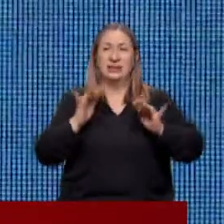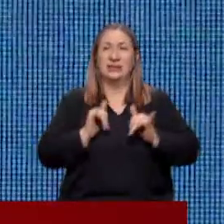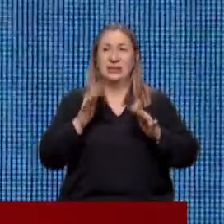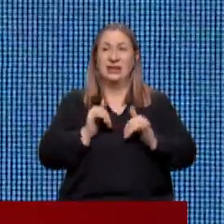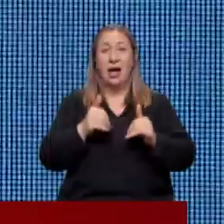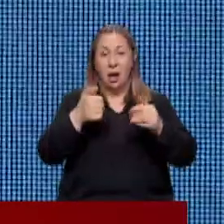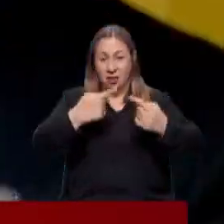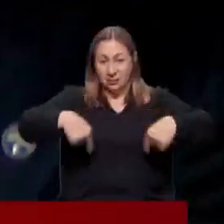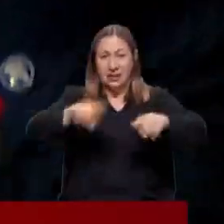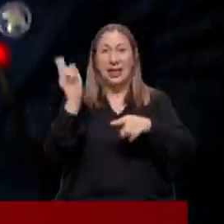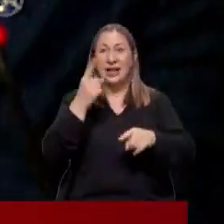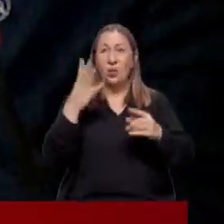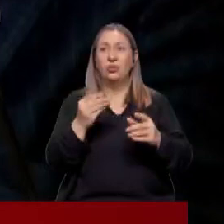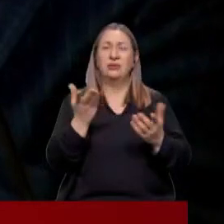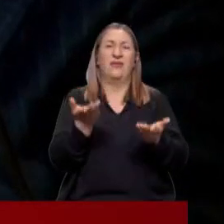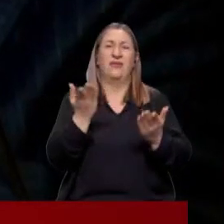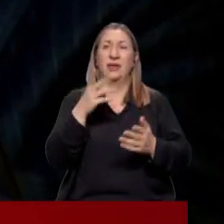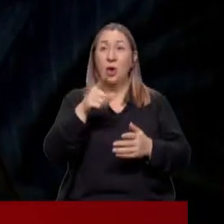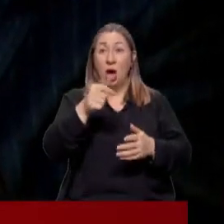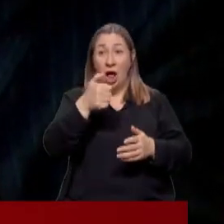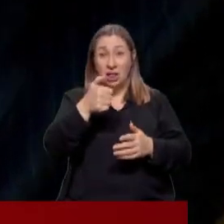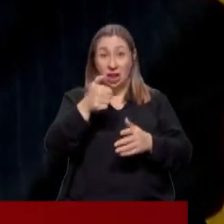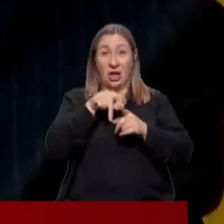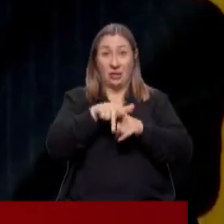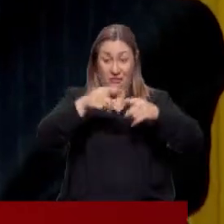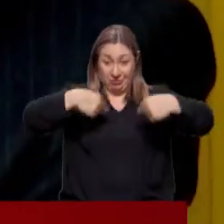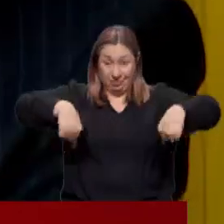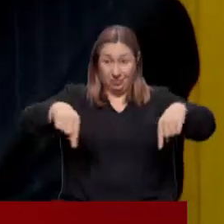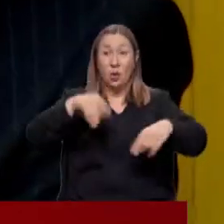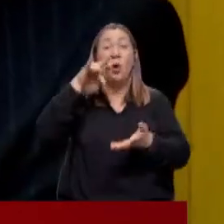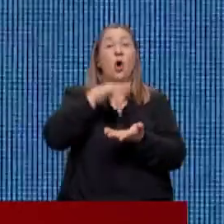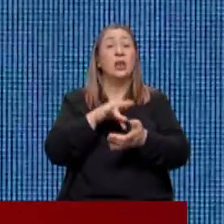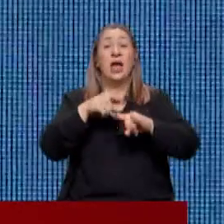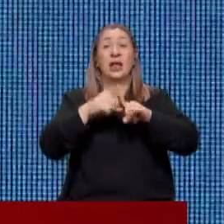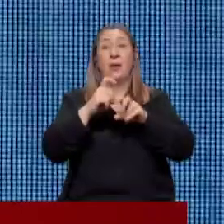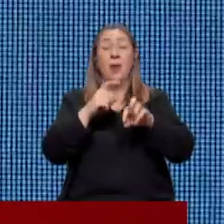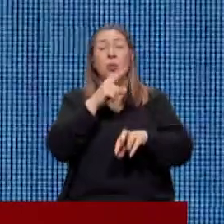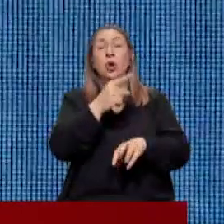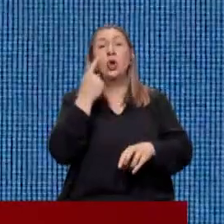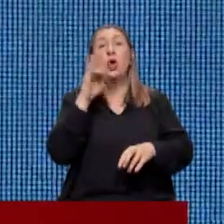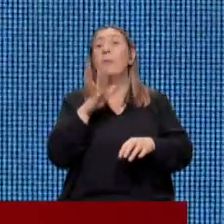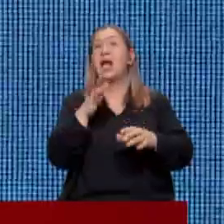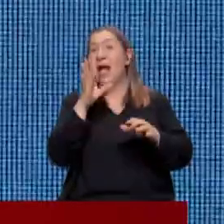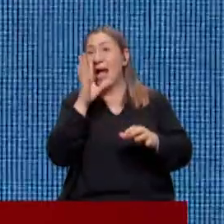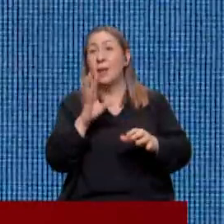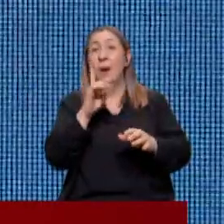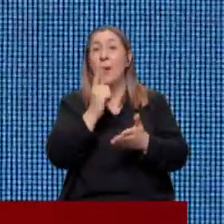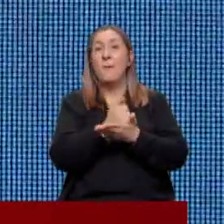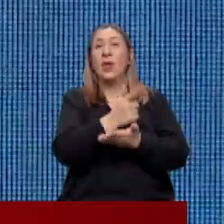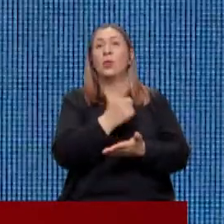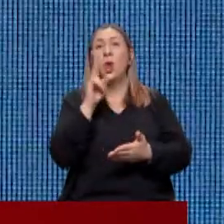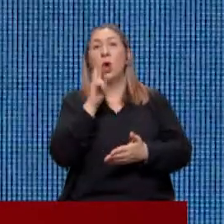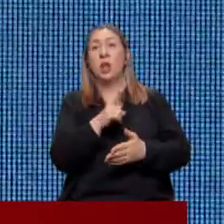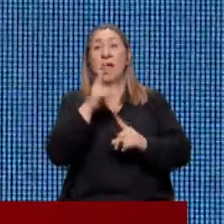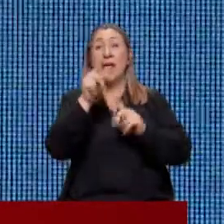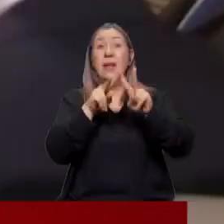masaya şu almaya çalıştılar şurada altılı ganyan ortada HDP bunların görünmeyen ayrıldı ama mektupla